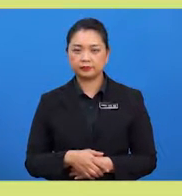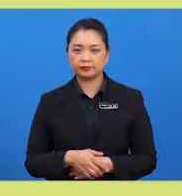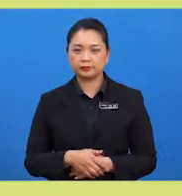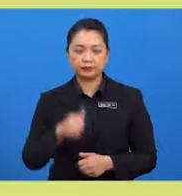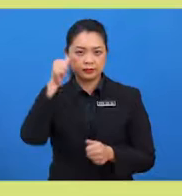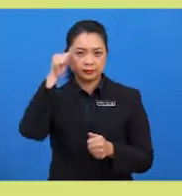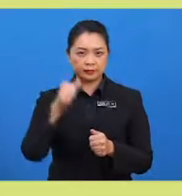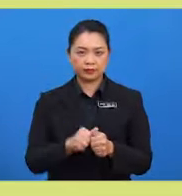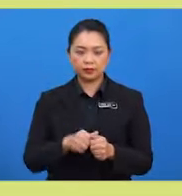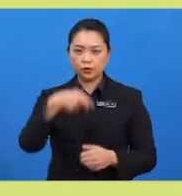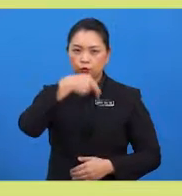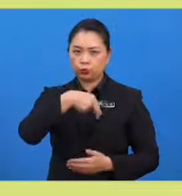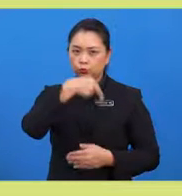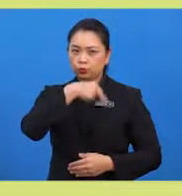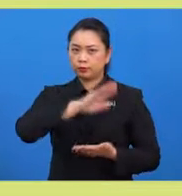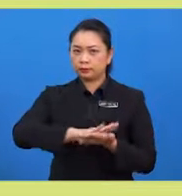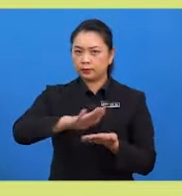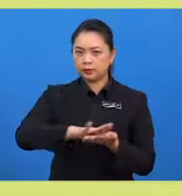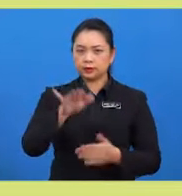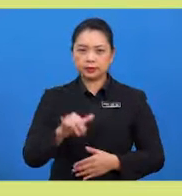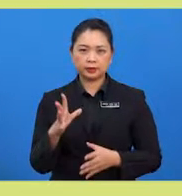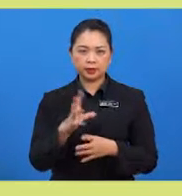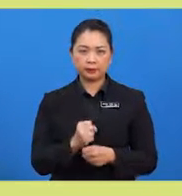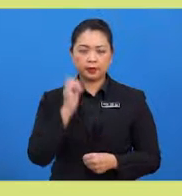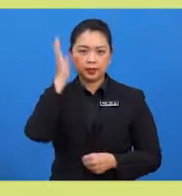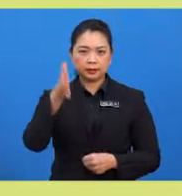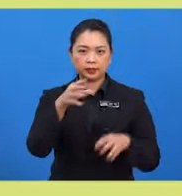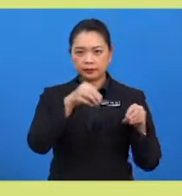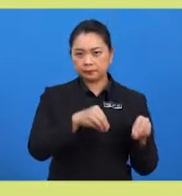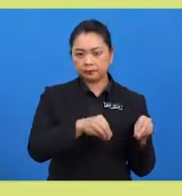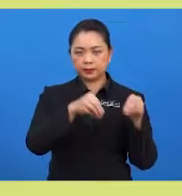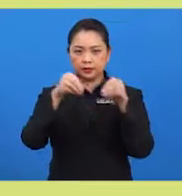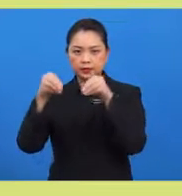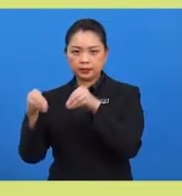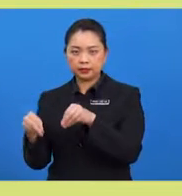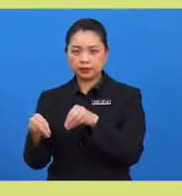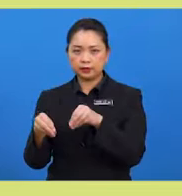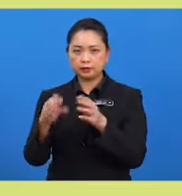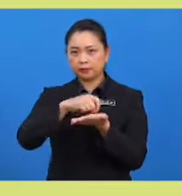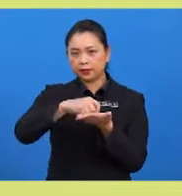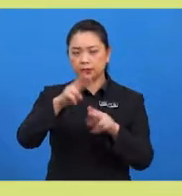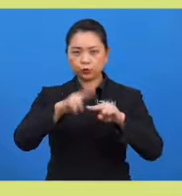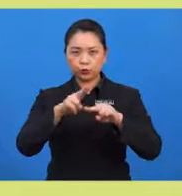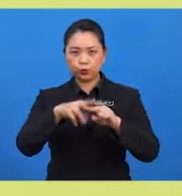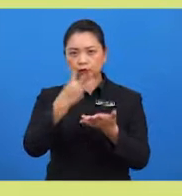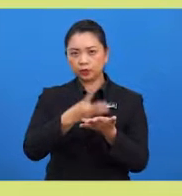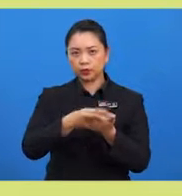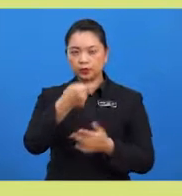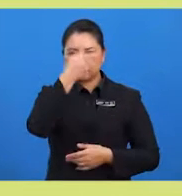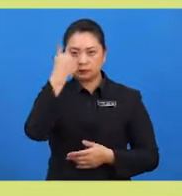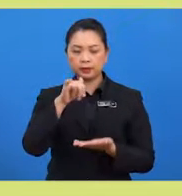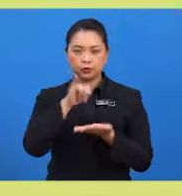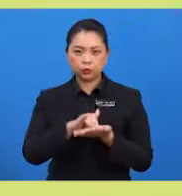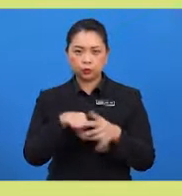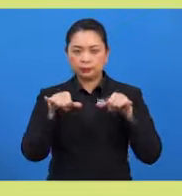RM4,600. Ingat, untung bersih yang kita dapat ini akan dipindahkan ke penyata kedudukan kewangan. Sebab itu, masih ada